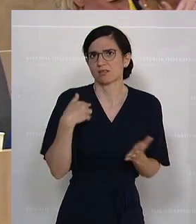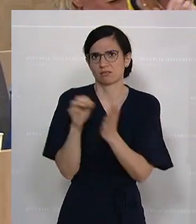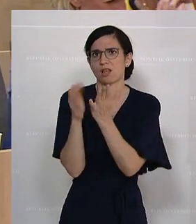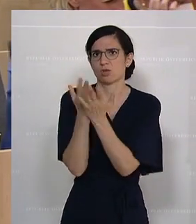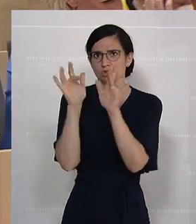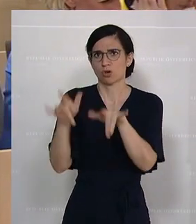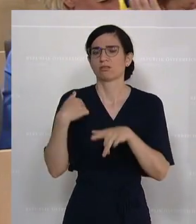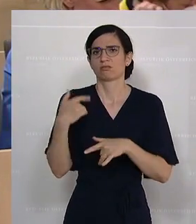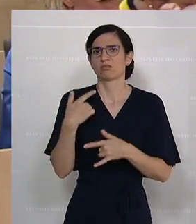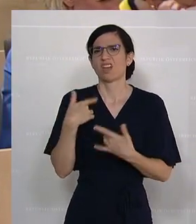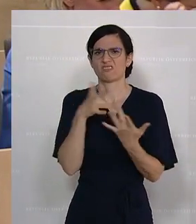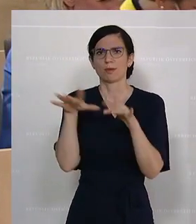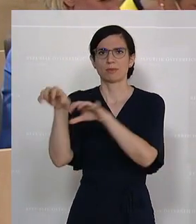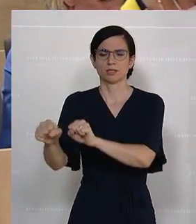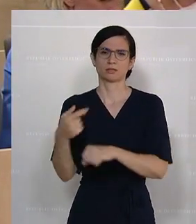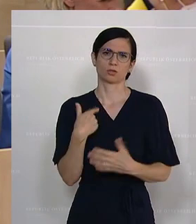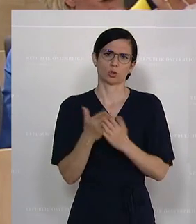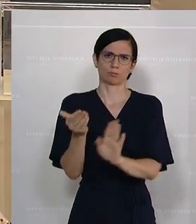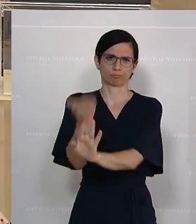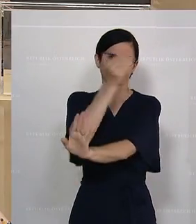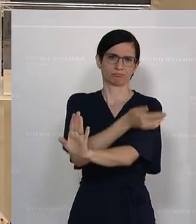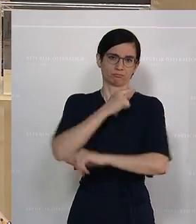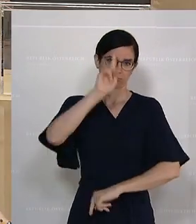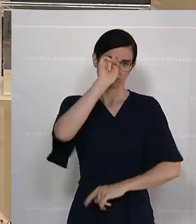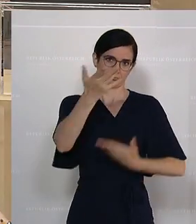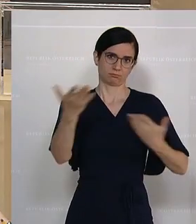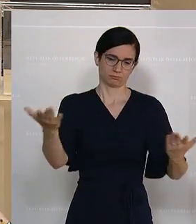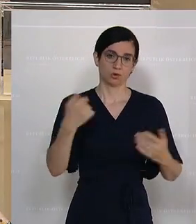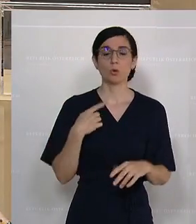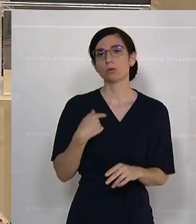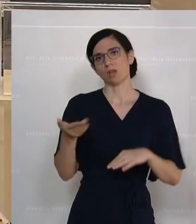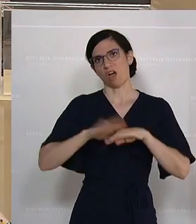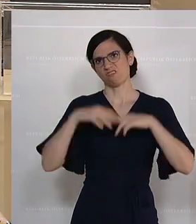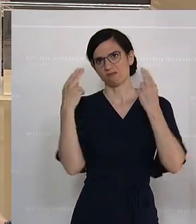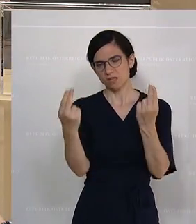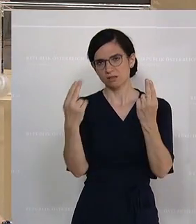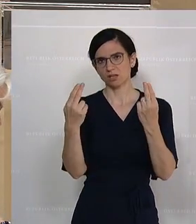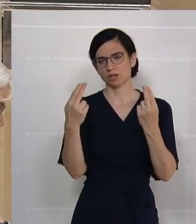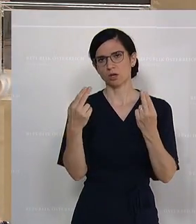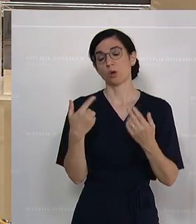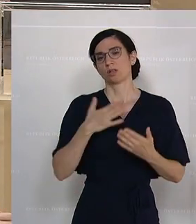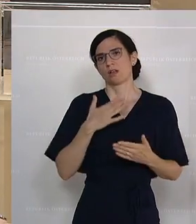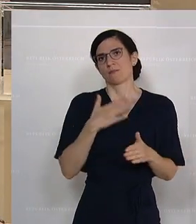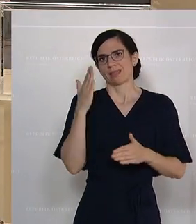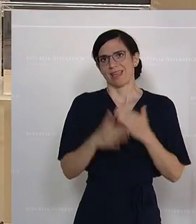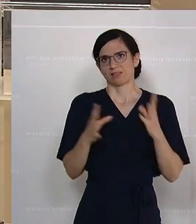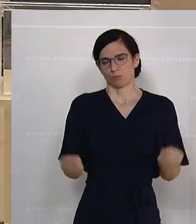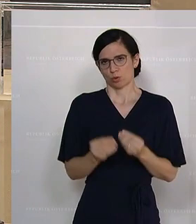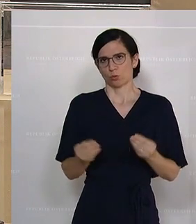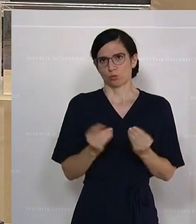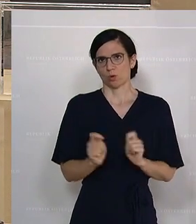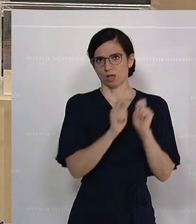in brüssel stattfindet das haben sie ja längst gewusst und das allerwichtigste und das ist dann auch schon der abschluss meiner begründung